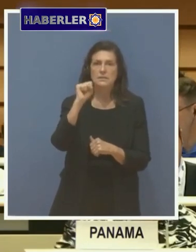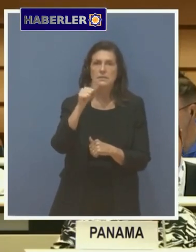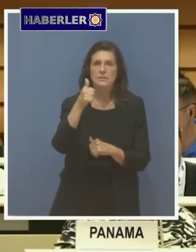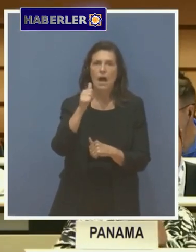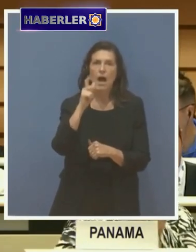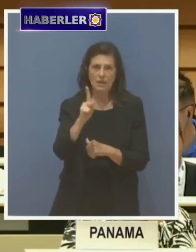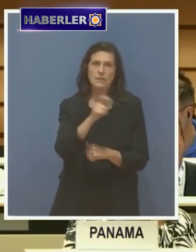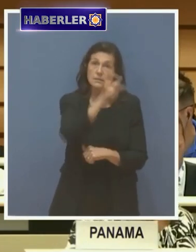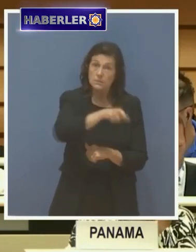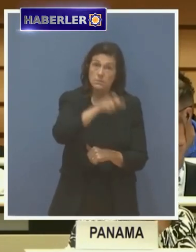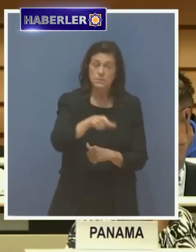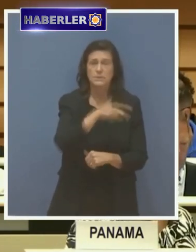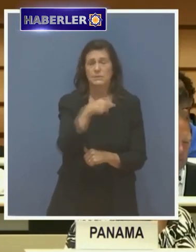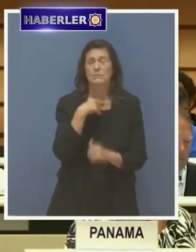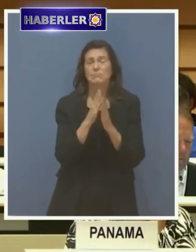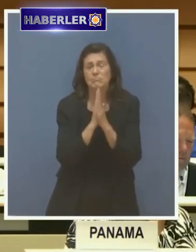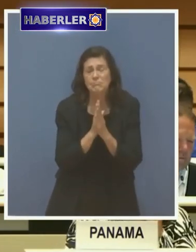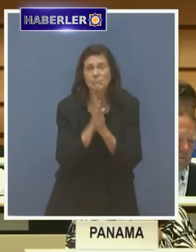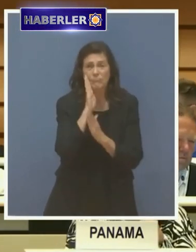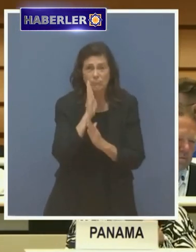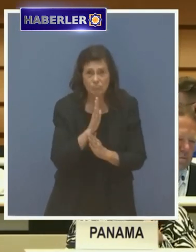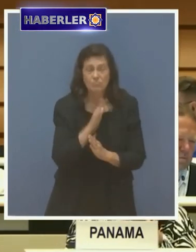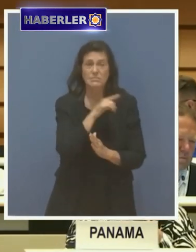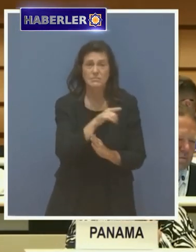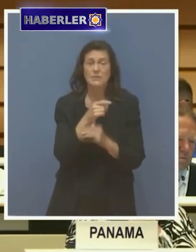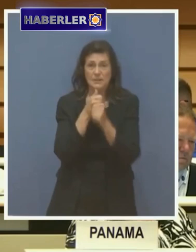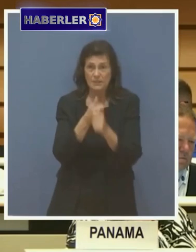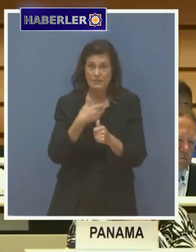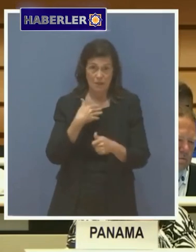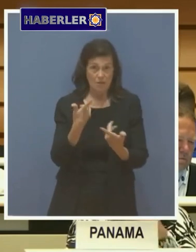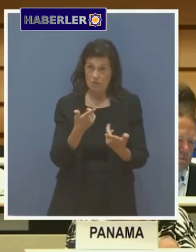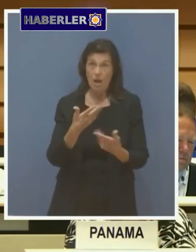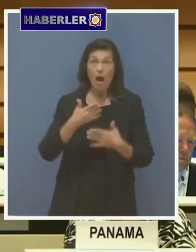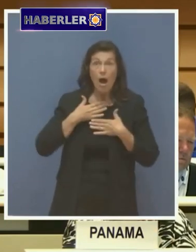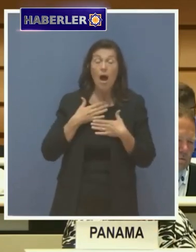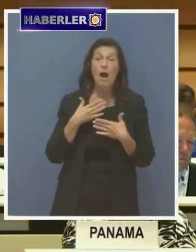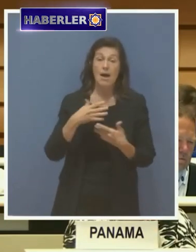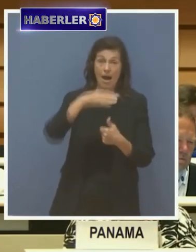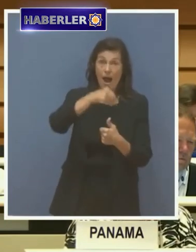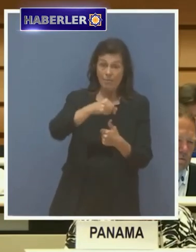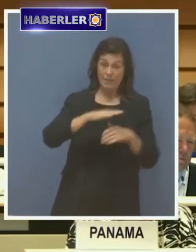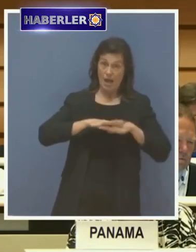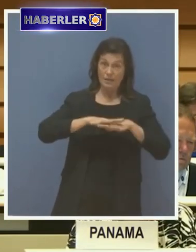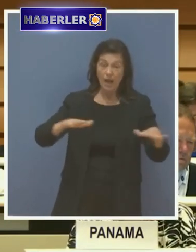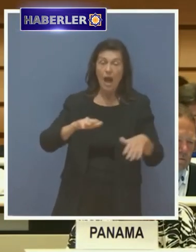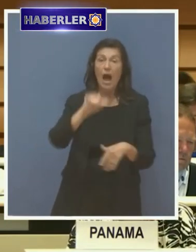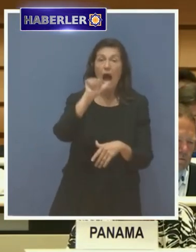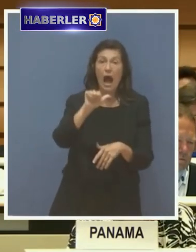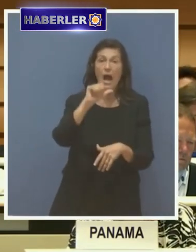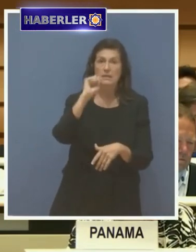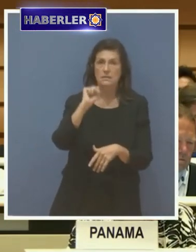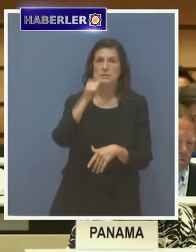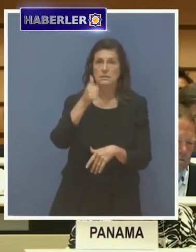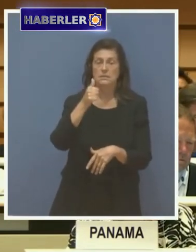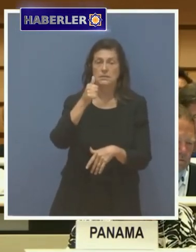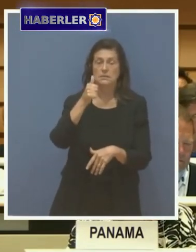halkların hala devletler için bağlayıcı olmayan yerli halkların haklarına dair bildirgeyi biz bugünlerde kutluyoruz.